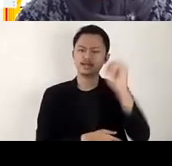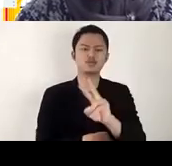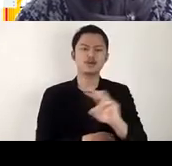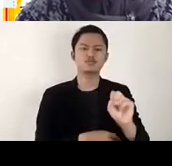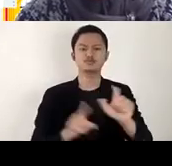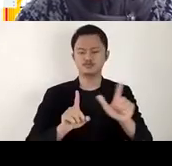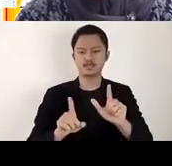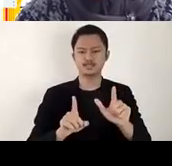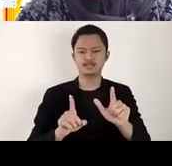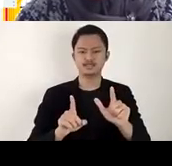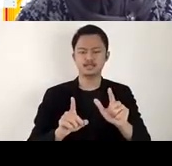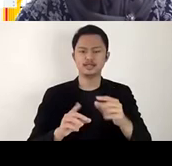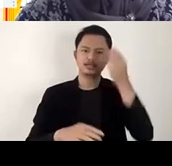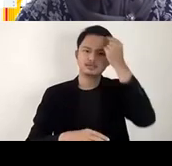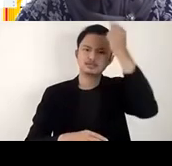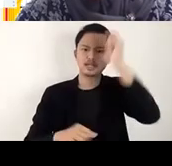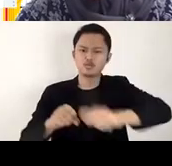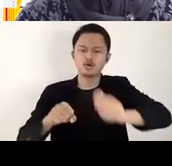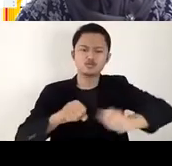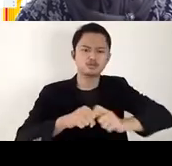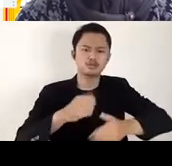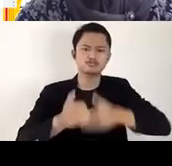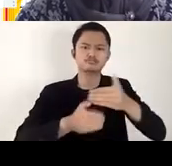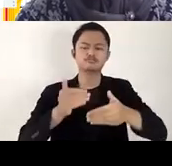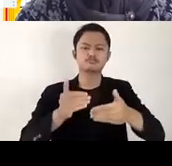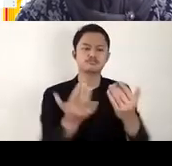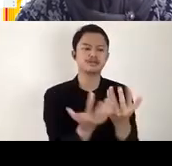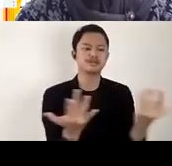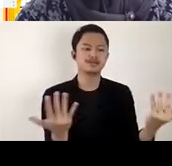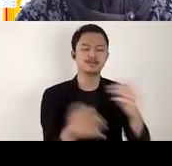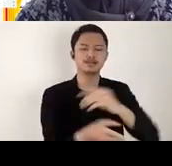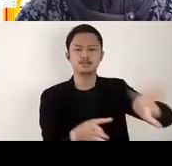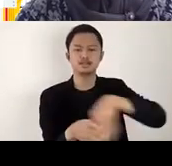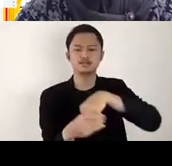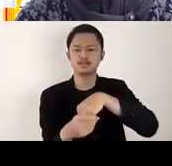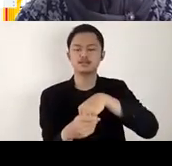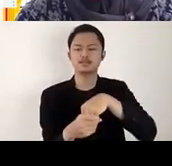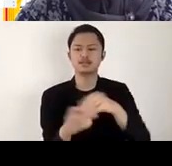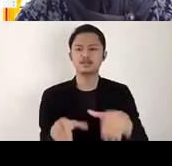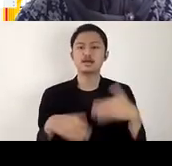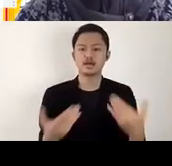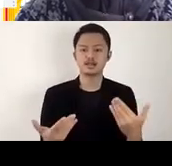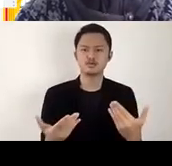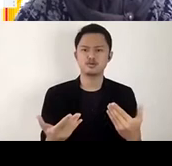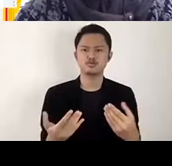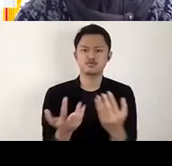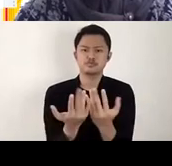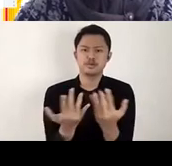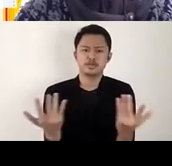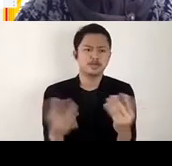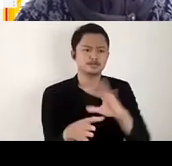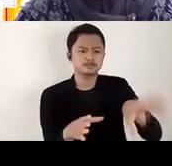kemudian proses perumusannya juga melibatkan masyarakat melibatkan berbagai elemen dalam masyarakat